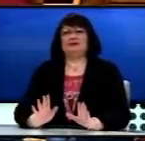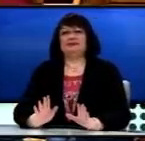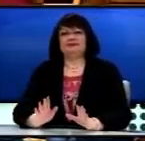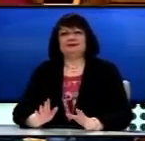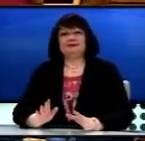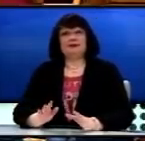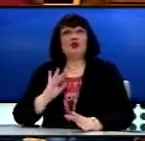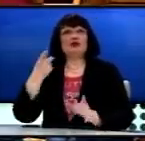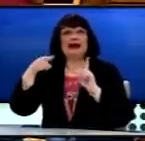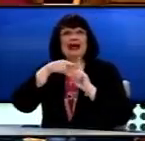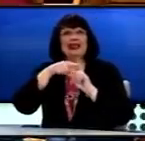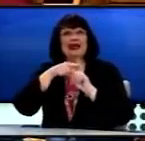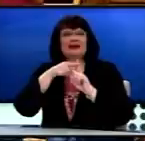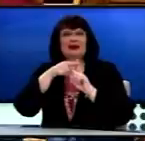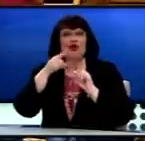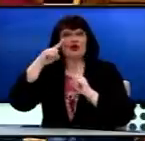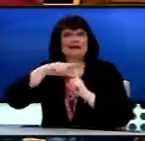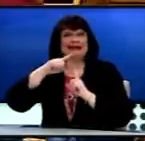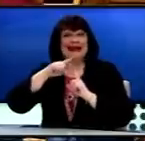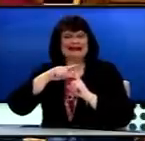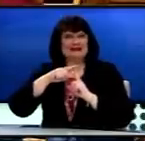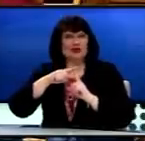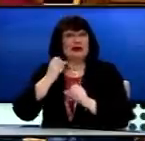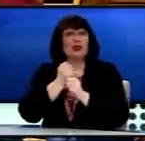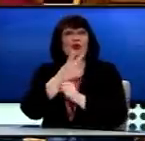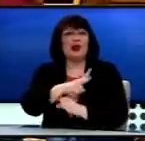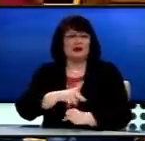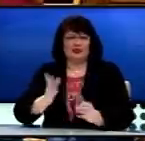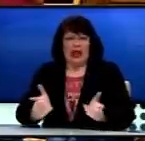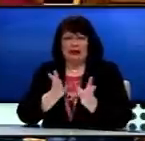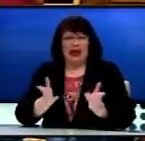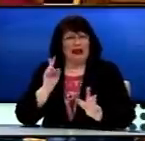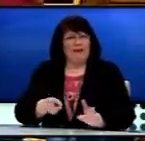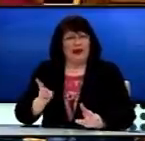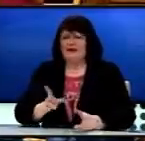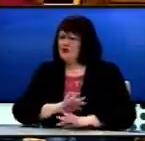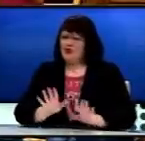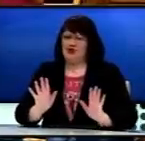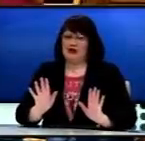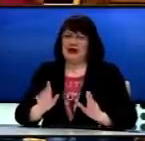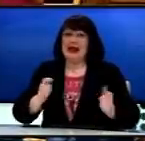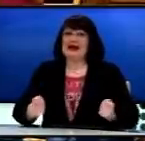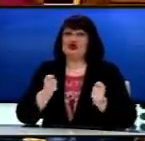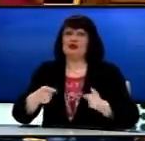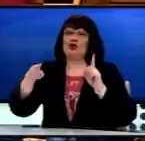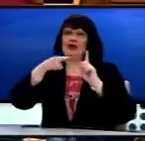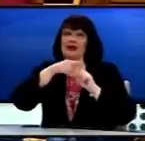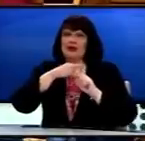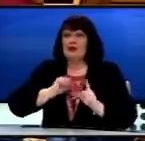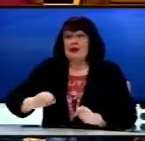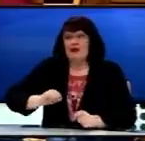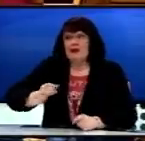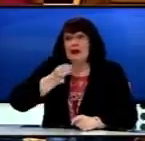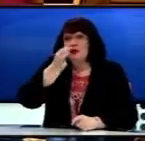ενός θετικού τεστ δεν θα τύχει αντικείμενο καταστρατήγησης και ότι δεν υπάρχει εργαζόμενος ο οποίος θα κάνει ένα τεστ, θα βγει θετικό και θα φοβηθεί